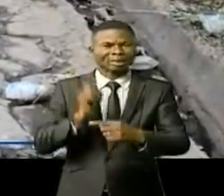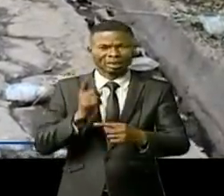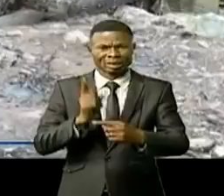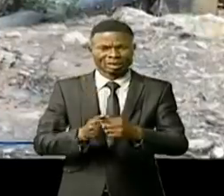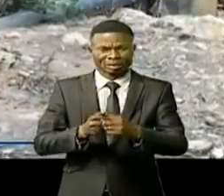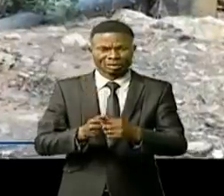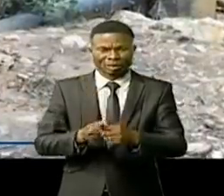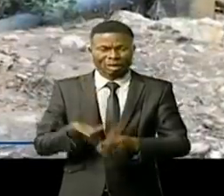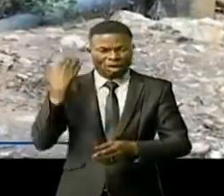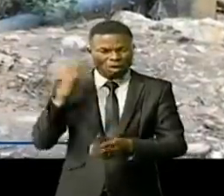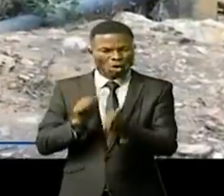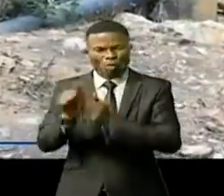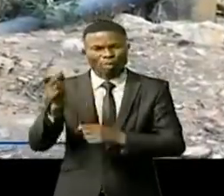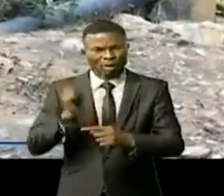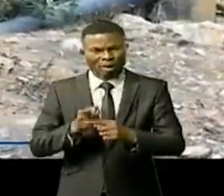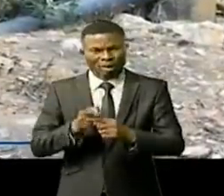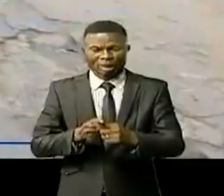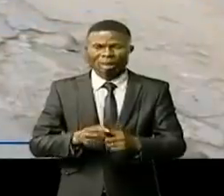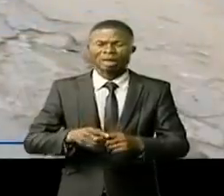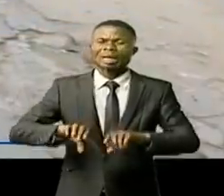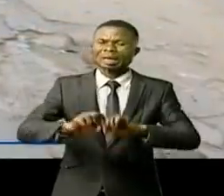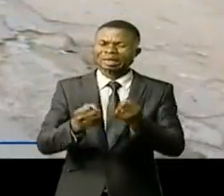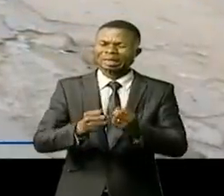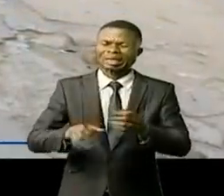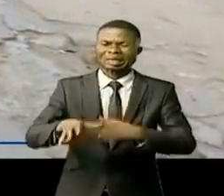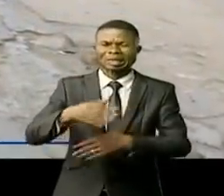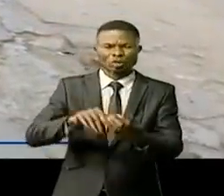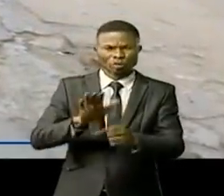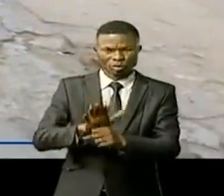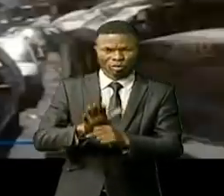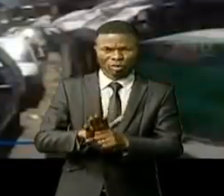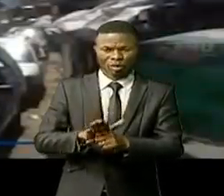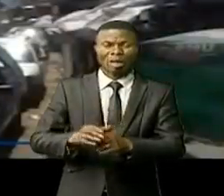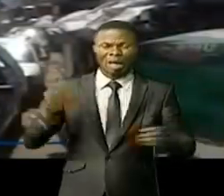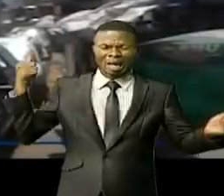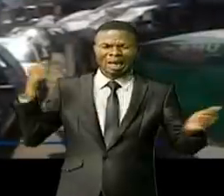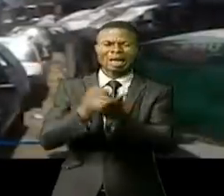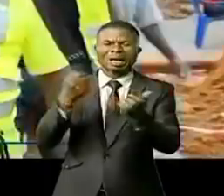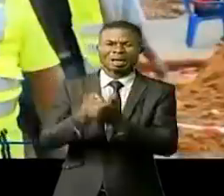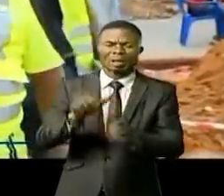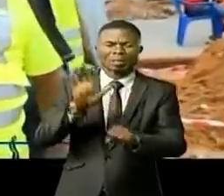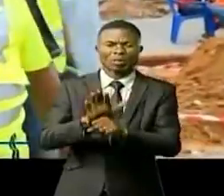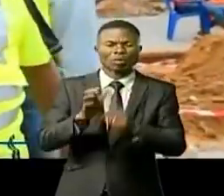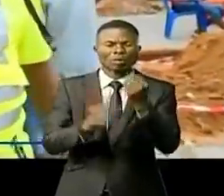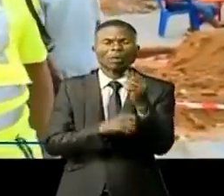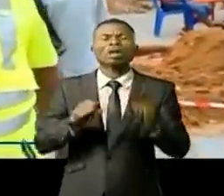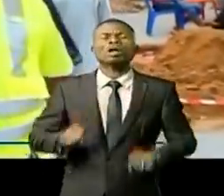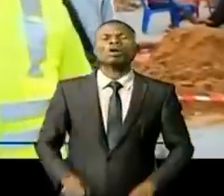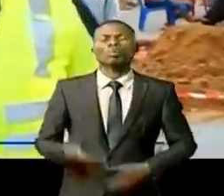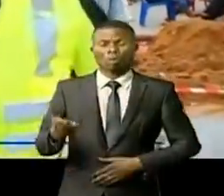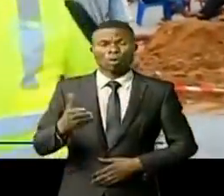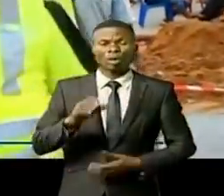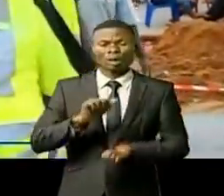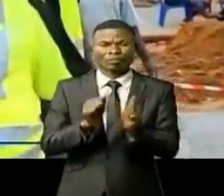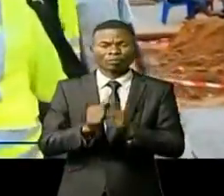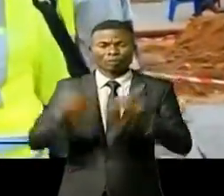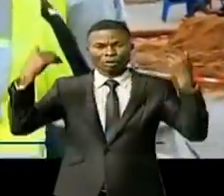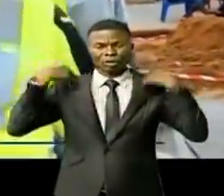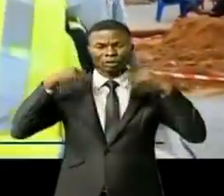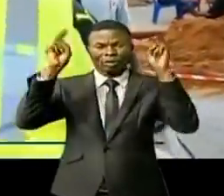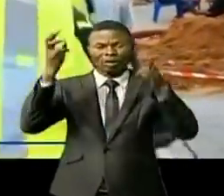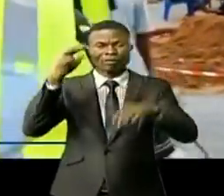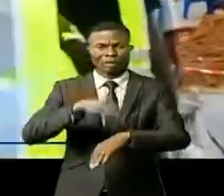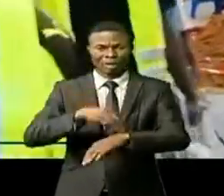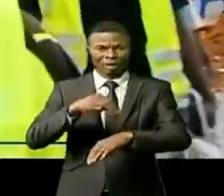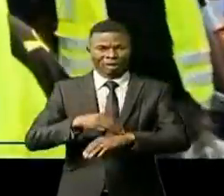fréquentation quasiment impossible et causant d'énormes dégâts et beaucoup d'accidents avec mort d'hommes. Fort de cette situation, le maire de la ville de Matadi,